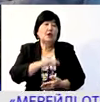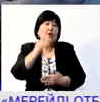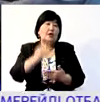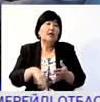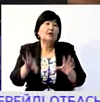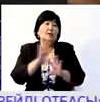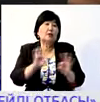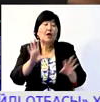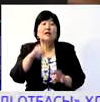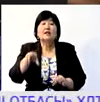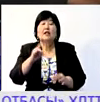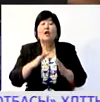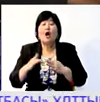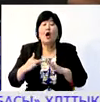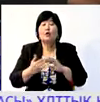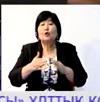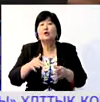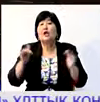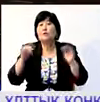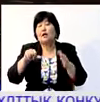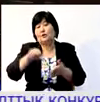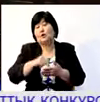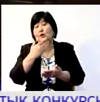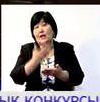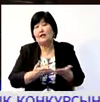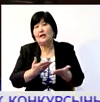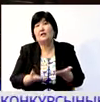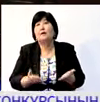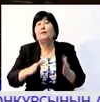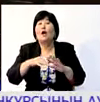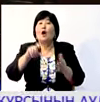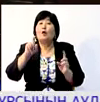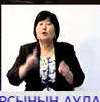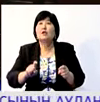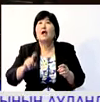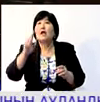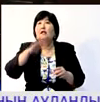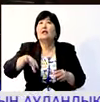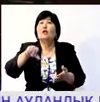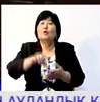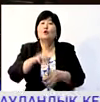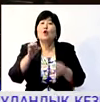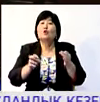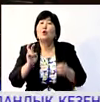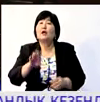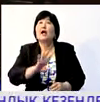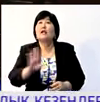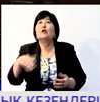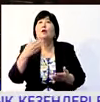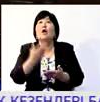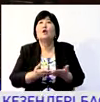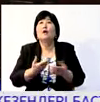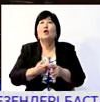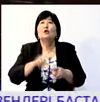түсіндіреді. Сырдария ауданында өткен басқосу осының дәлелі. Ауылында отырып, елінде отырып, сотқа келмей ақ мәселелерін